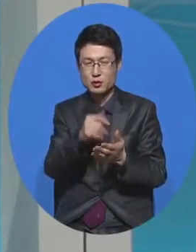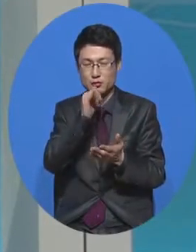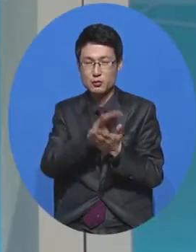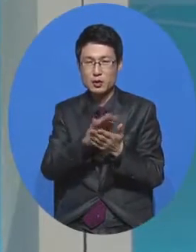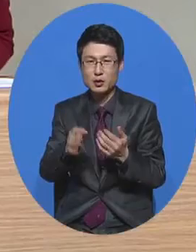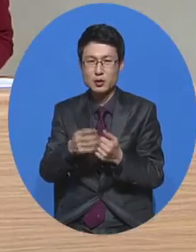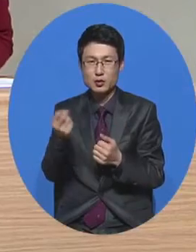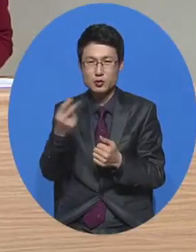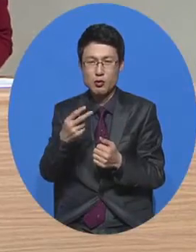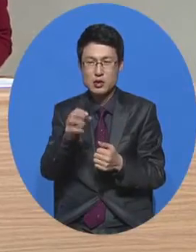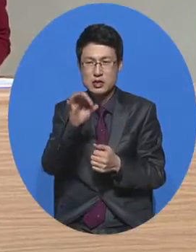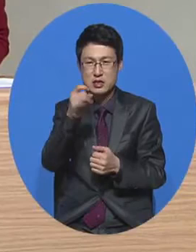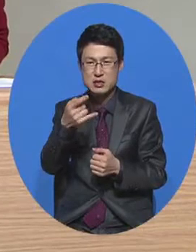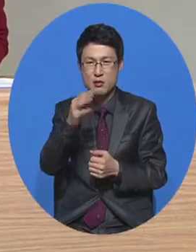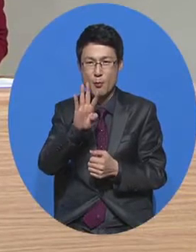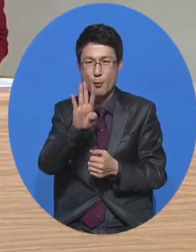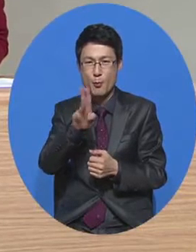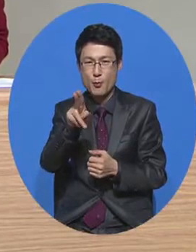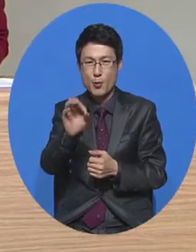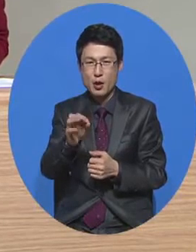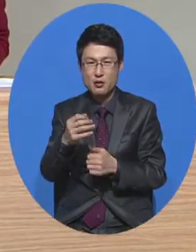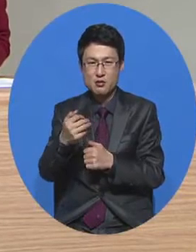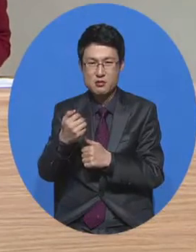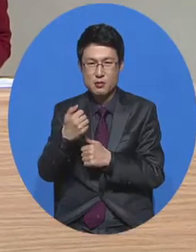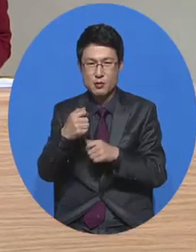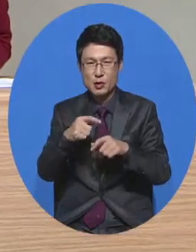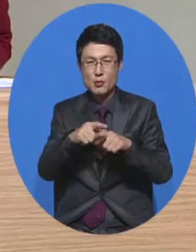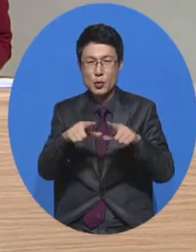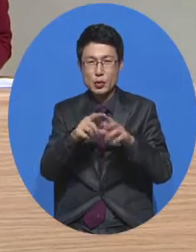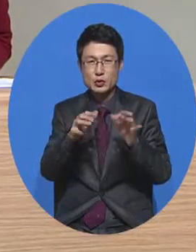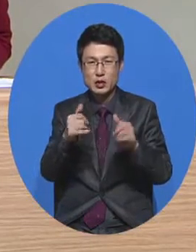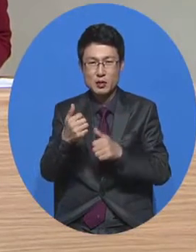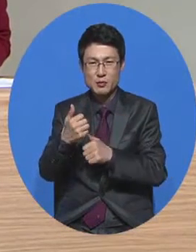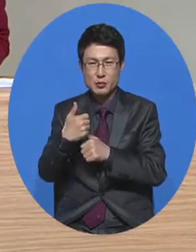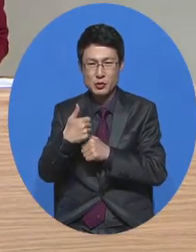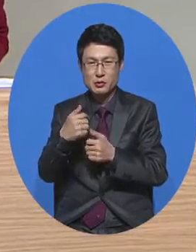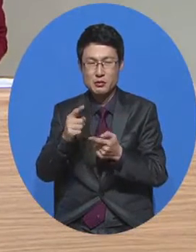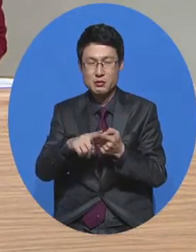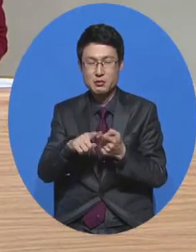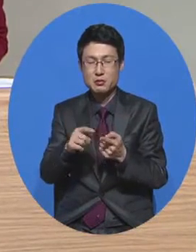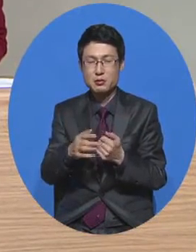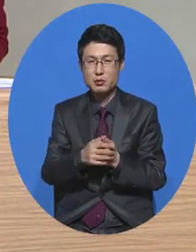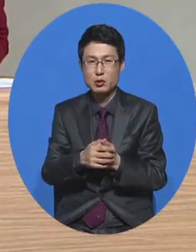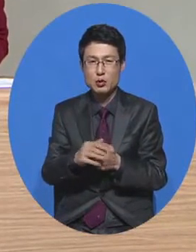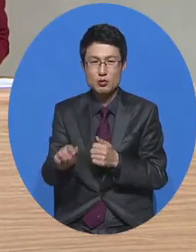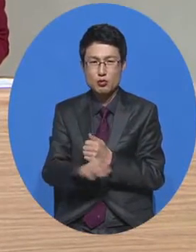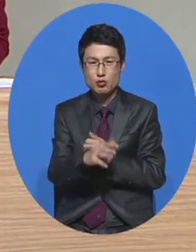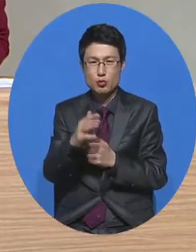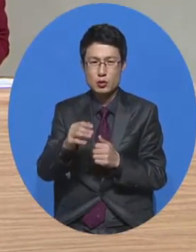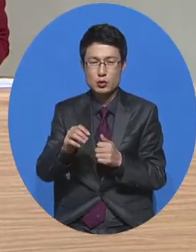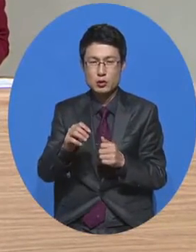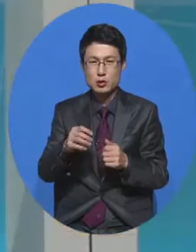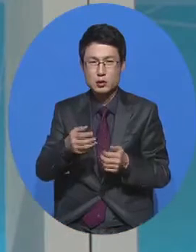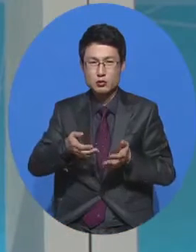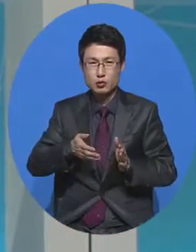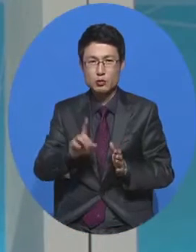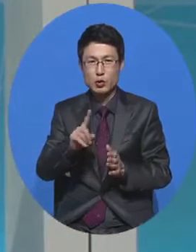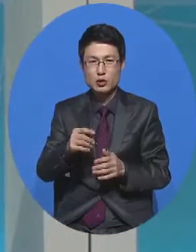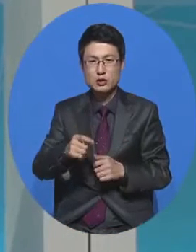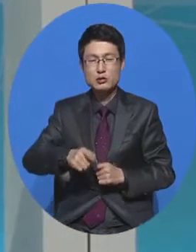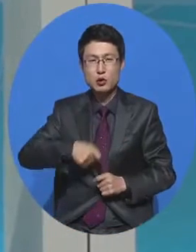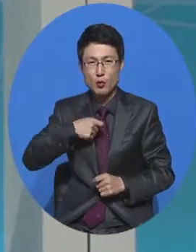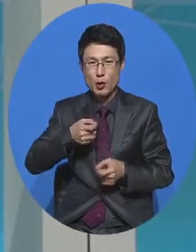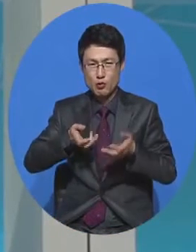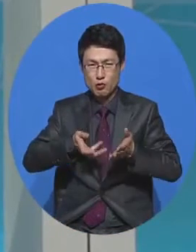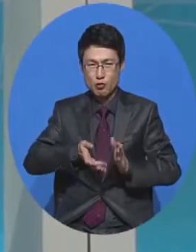병에 대해서 하나 더 말씀을 드리면 좀 2분이 말씀을 하셨습니다만 우리고장 이 뭐라고 볼기 나요 의로움 해고자 4